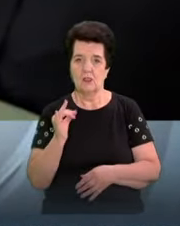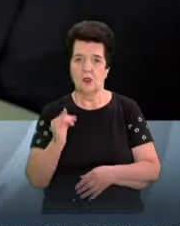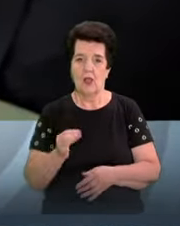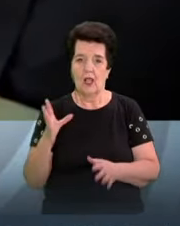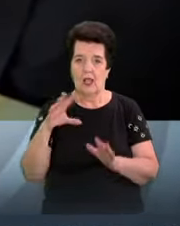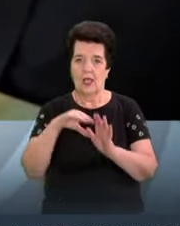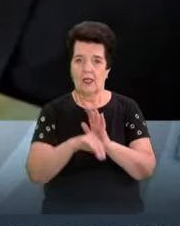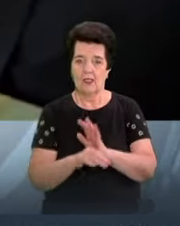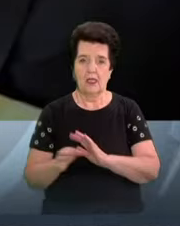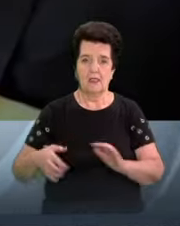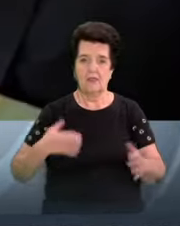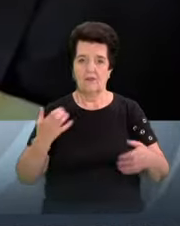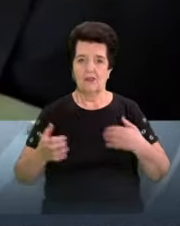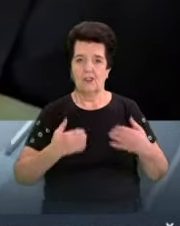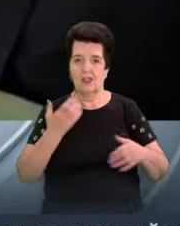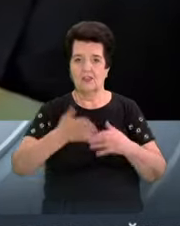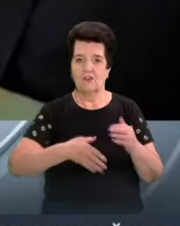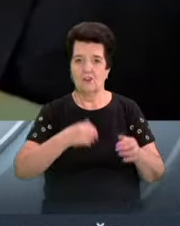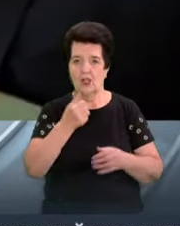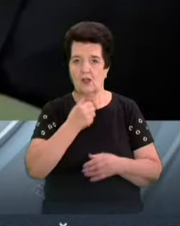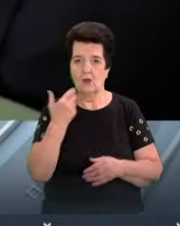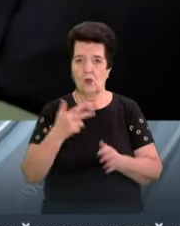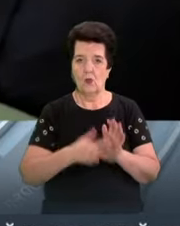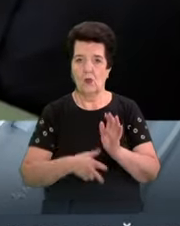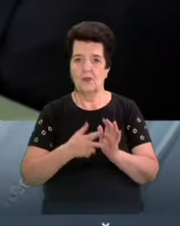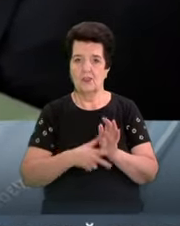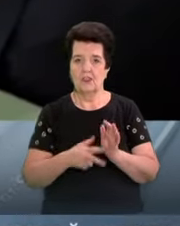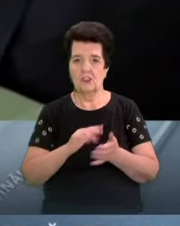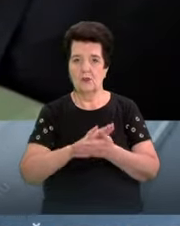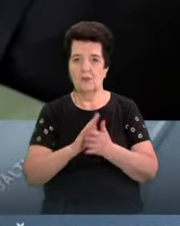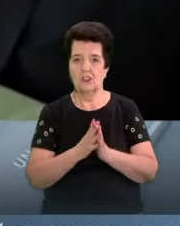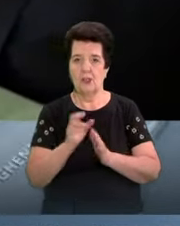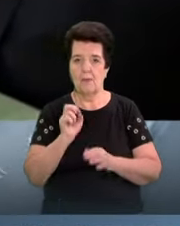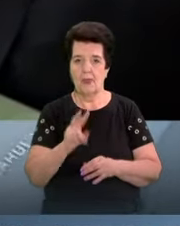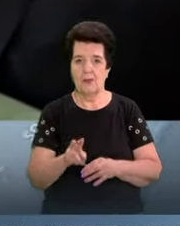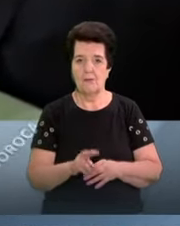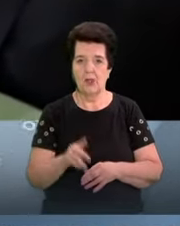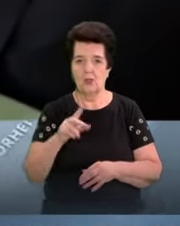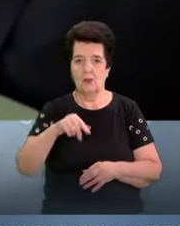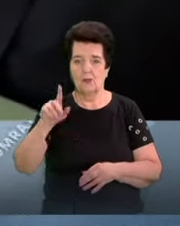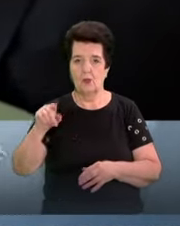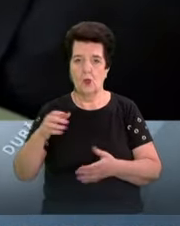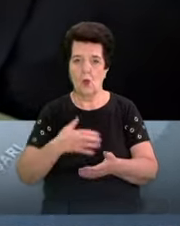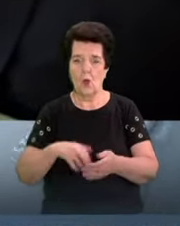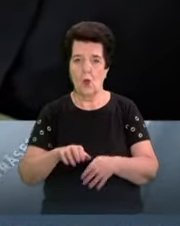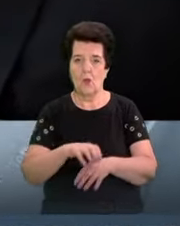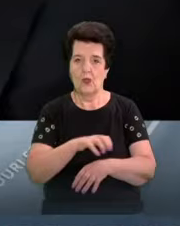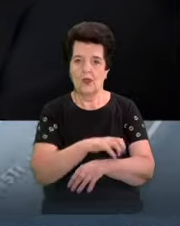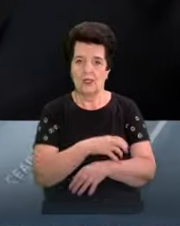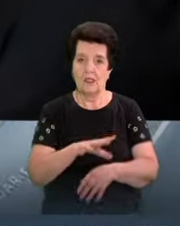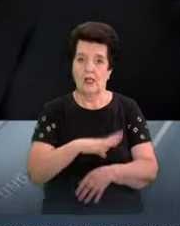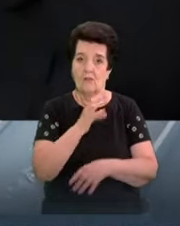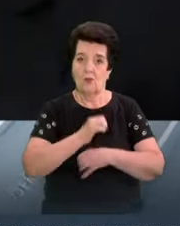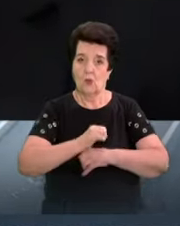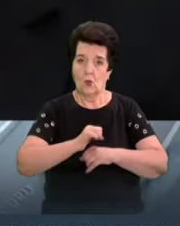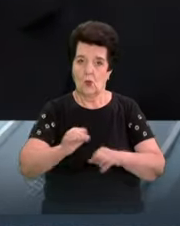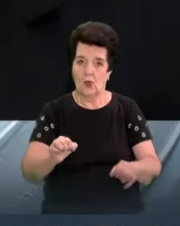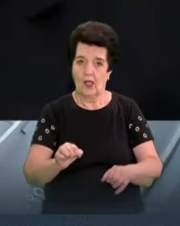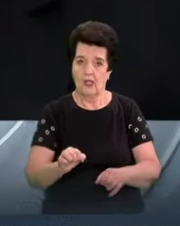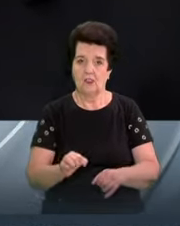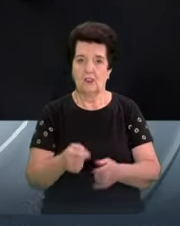în învălmășeala de la sfârșitul anilor 80 din poziția de membru al nomenclaturii comuniste, dar a avut curajul să